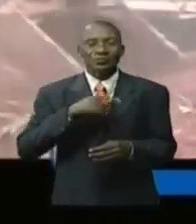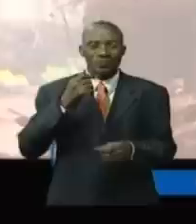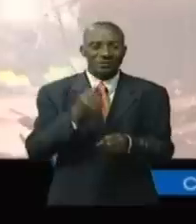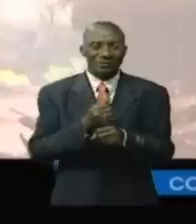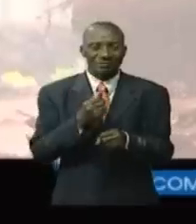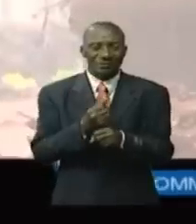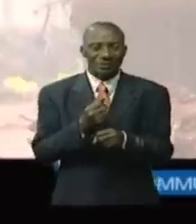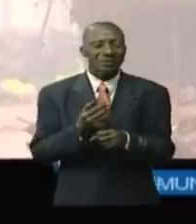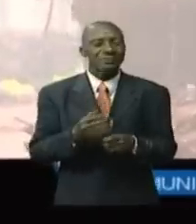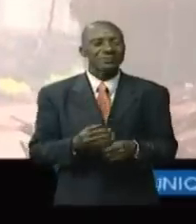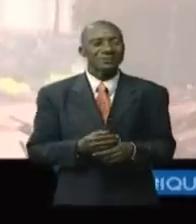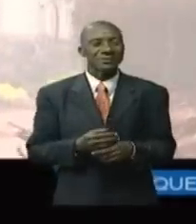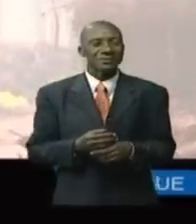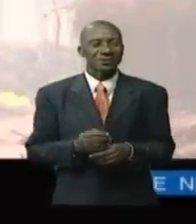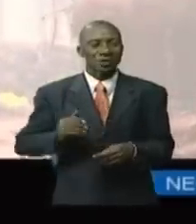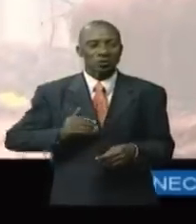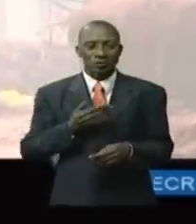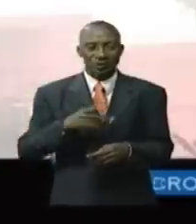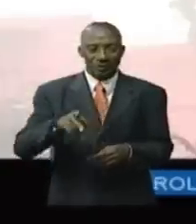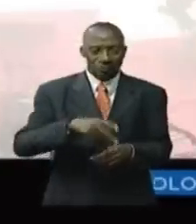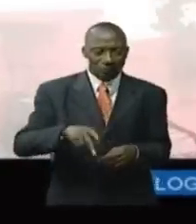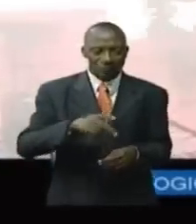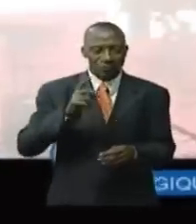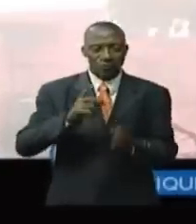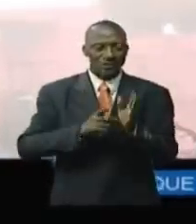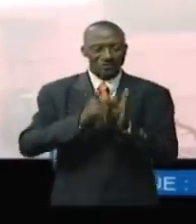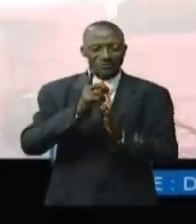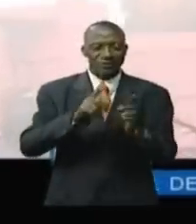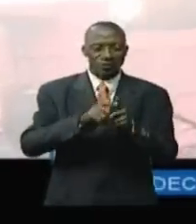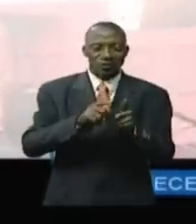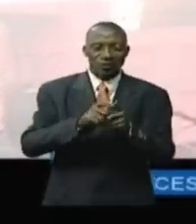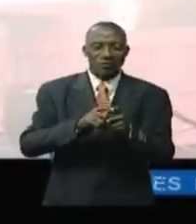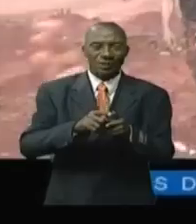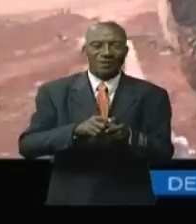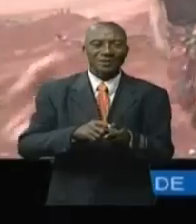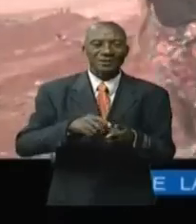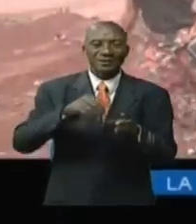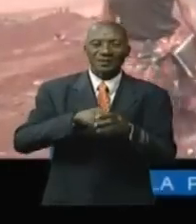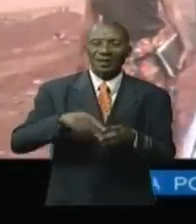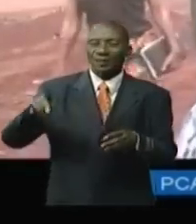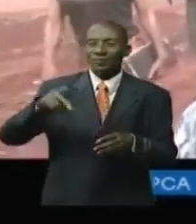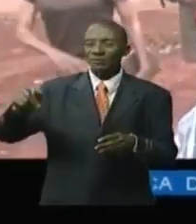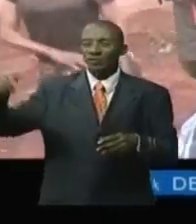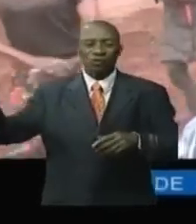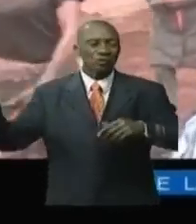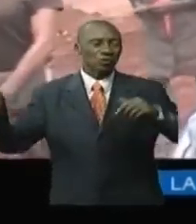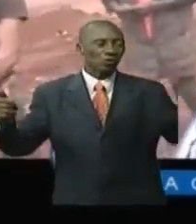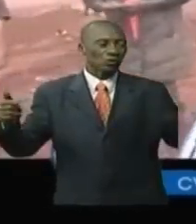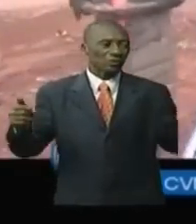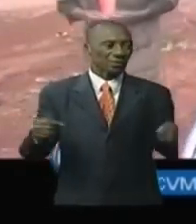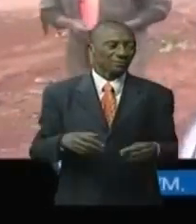col n'a pas besoin de la Kanango. Toujours féliciter Bango, Penda Mingi, Tala, Balabala, Yamendambowana. Et c'est très